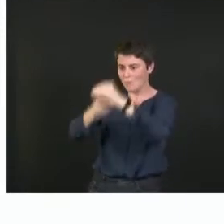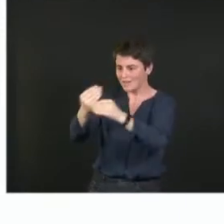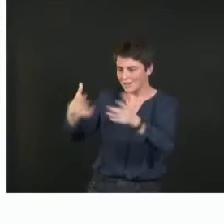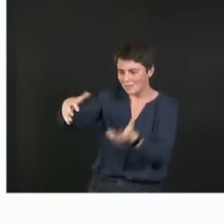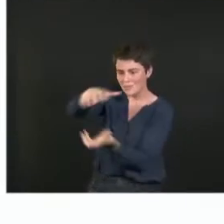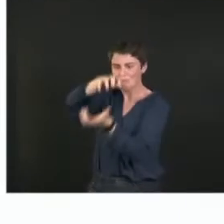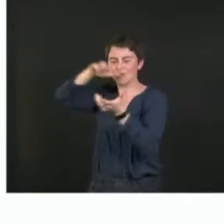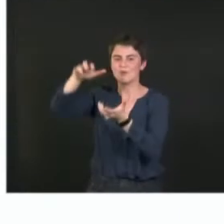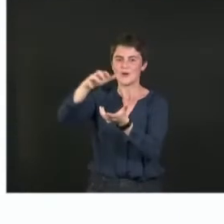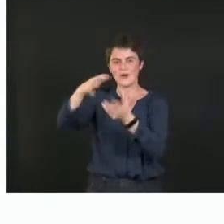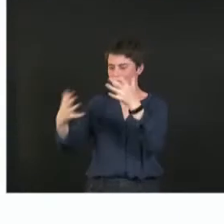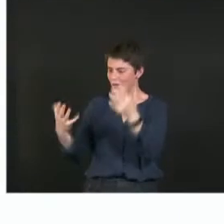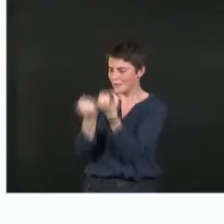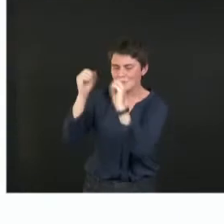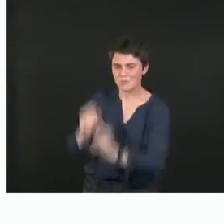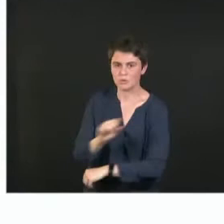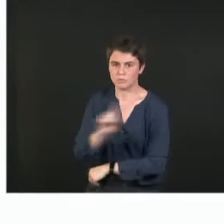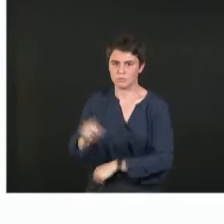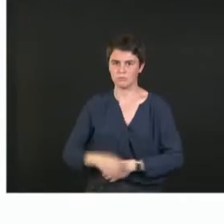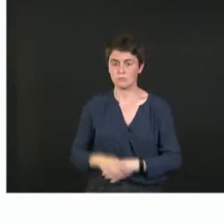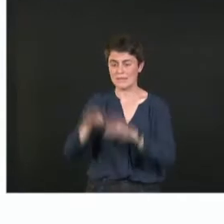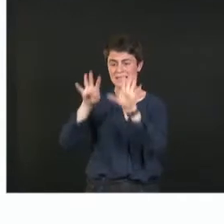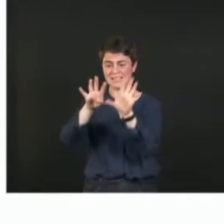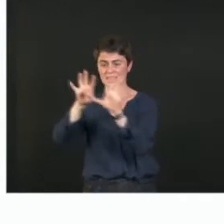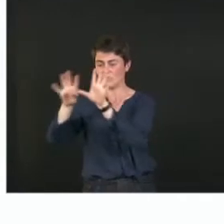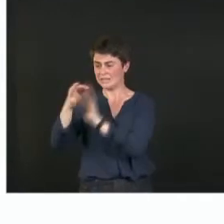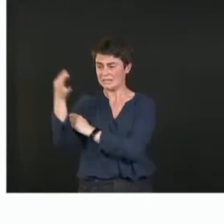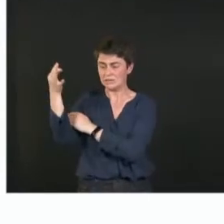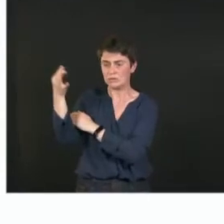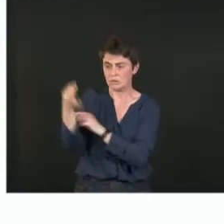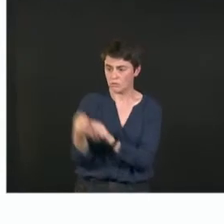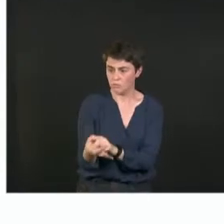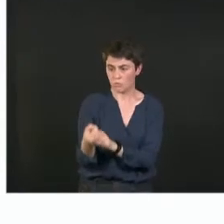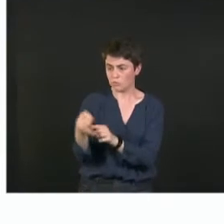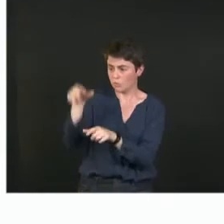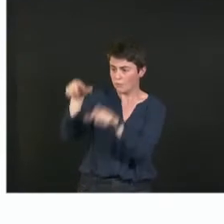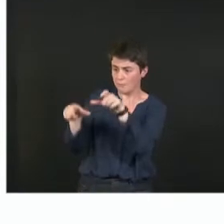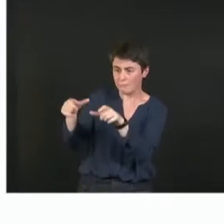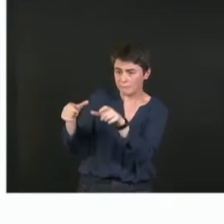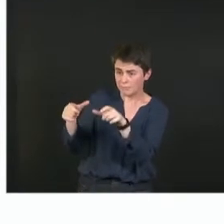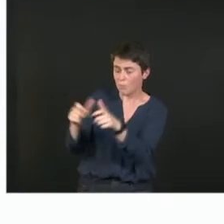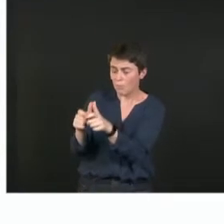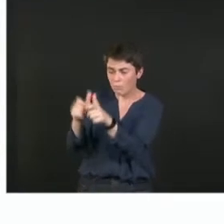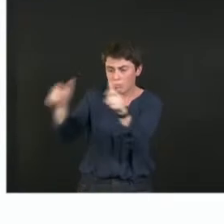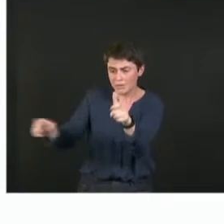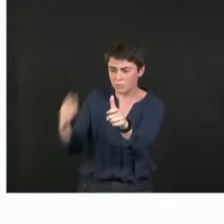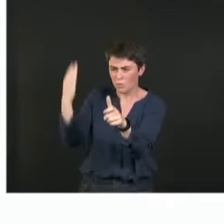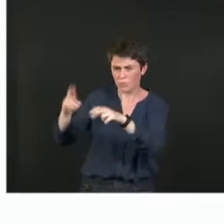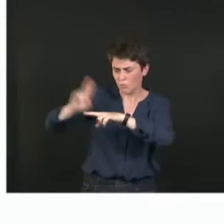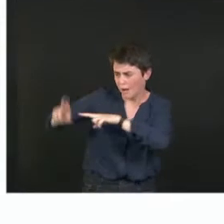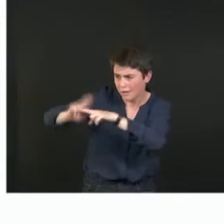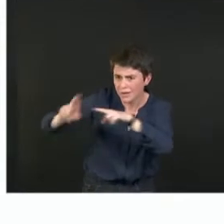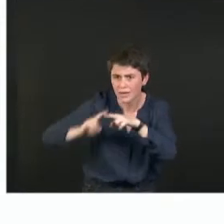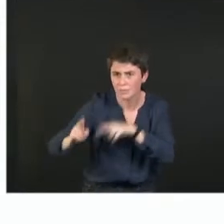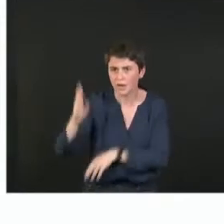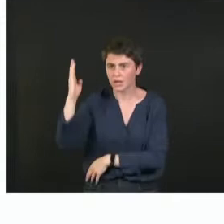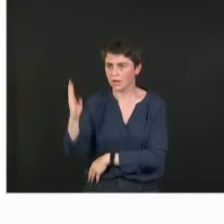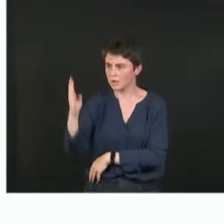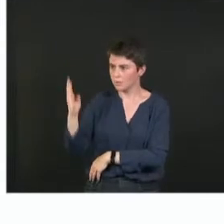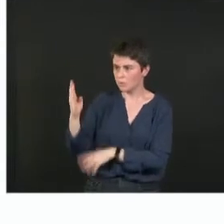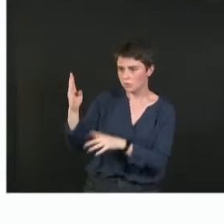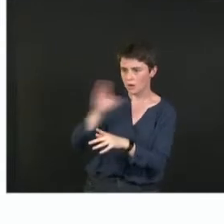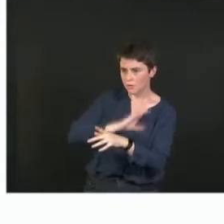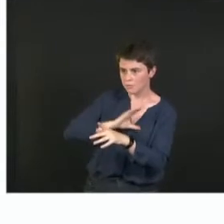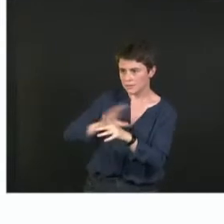les 99% qui sont là ont absolument besoin d'être réhabilités, réparés, de revenir en